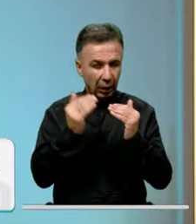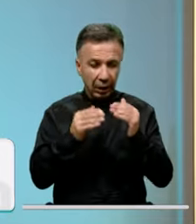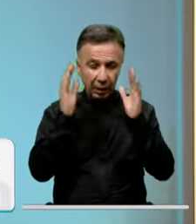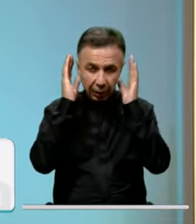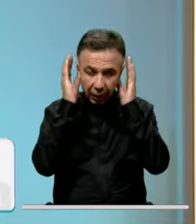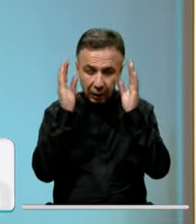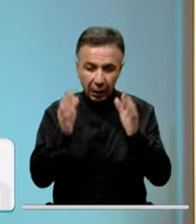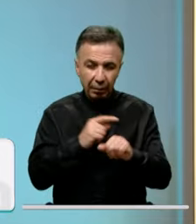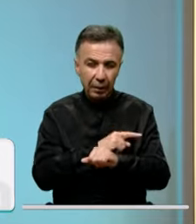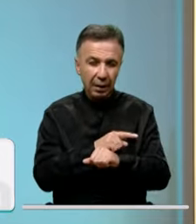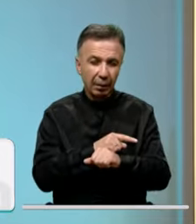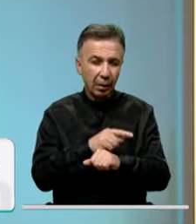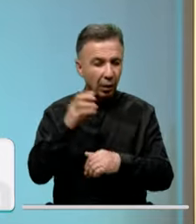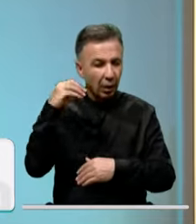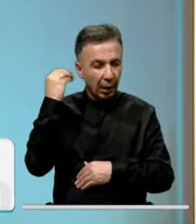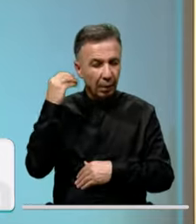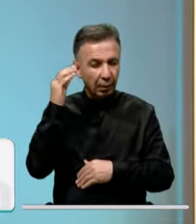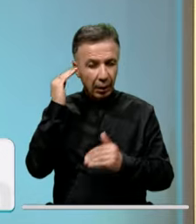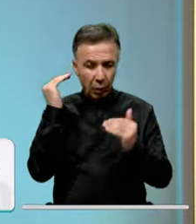kılacağımız zaman o imama uyan